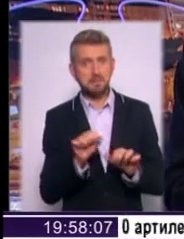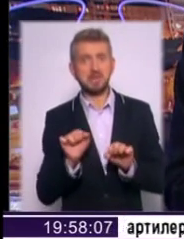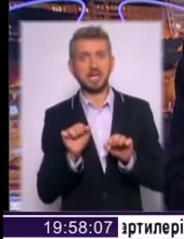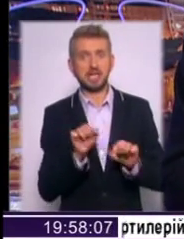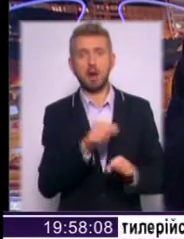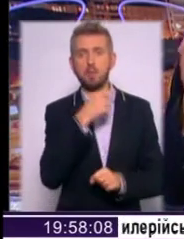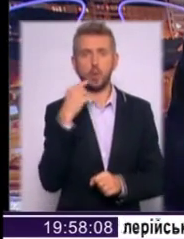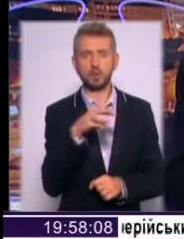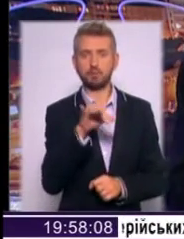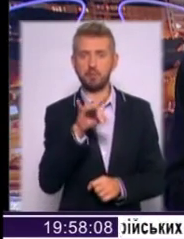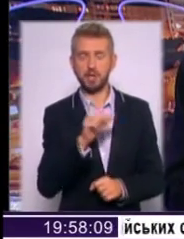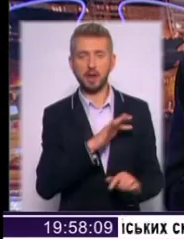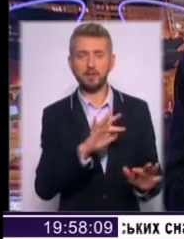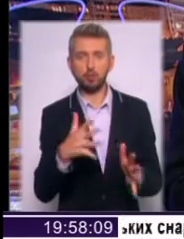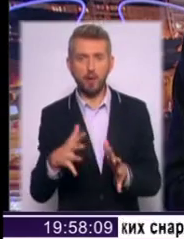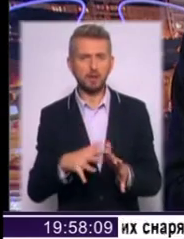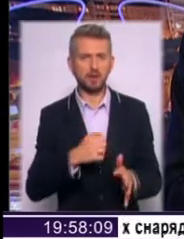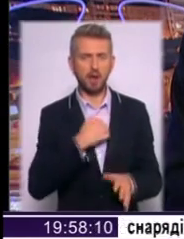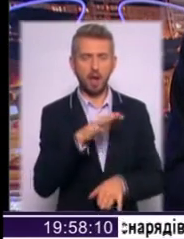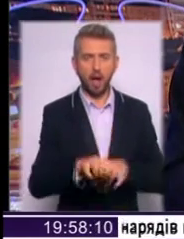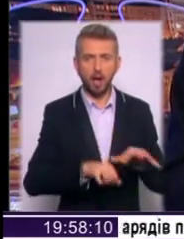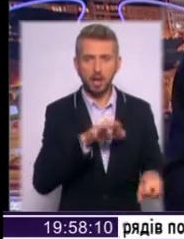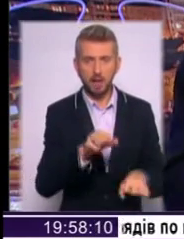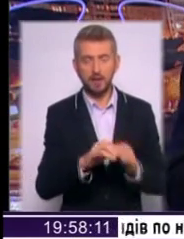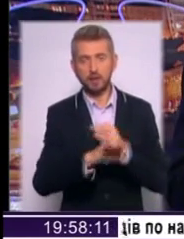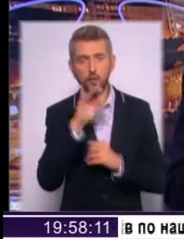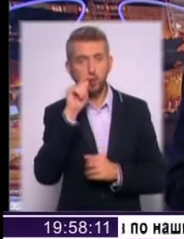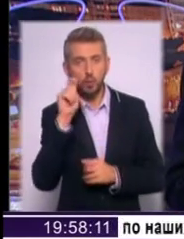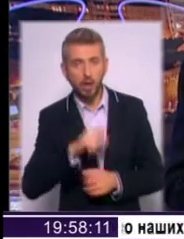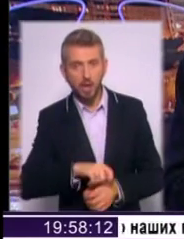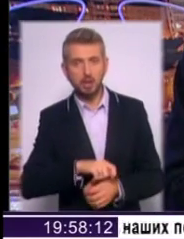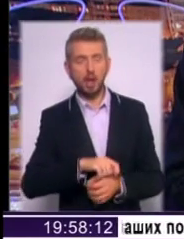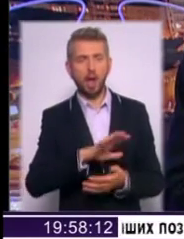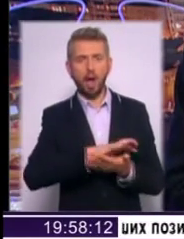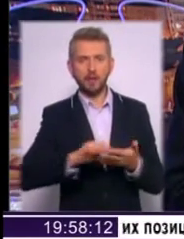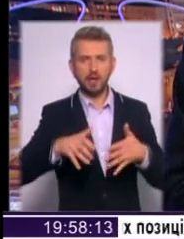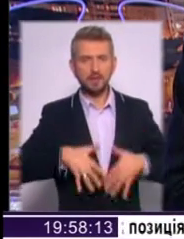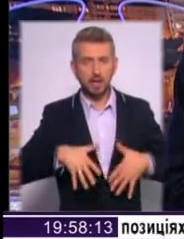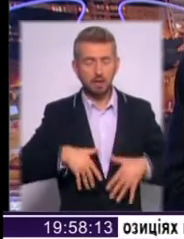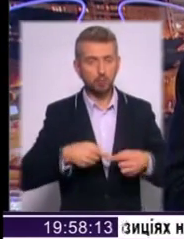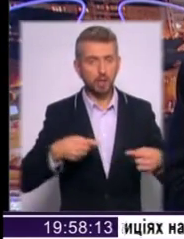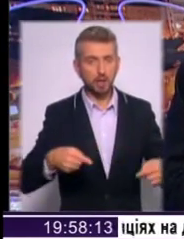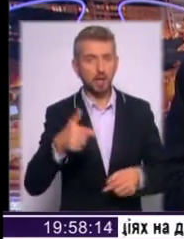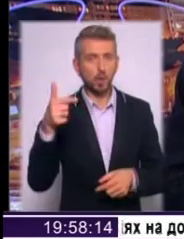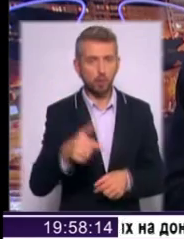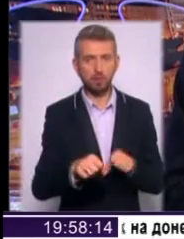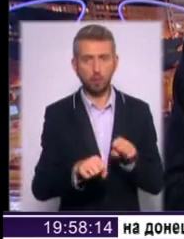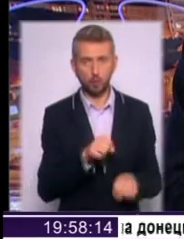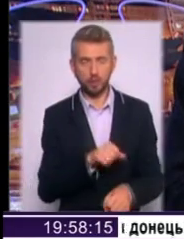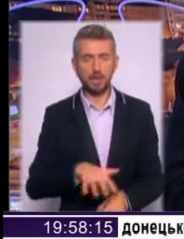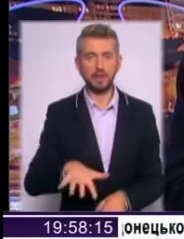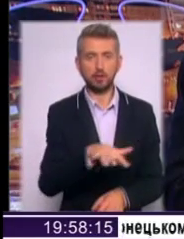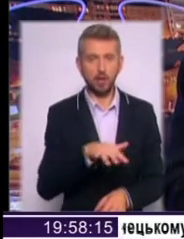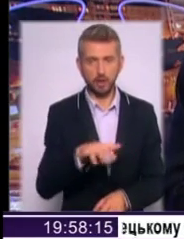міра відбувається агресія на сході України, анексія Криму і так далі. Тобто, грубе порушення територіальної